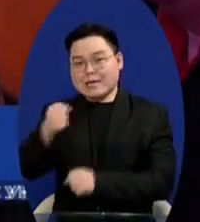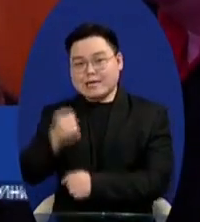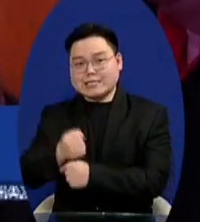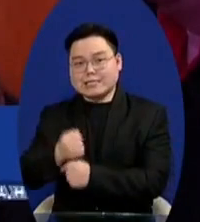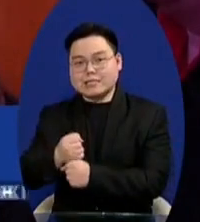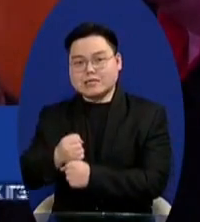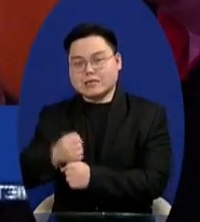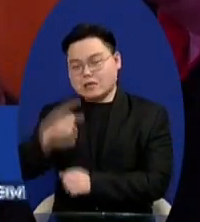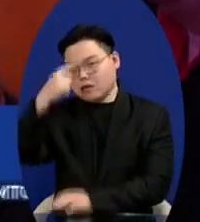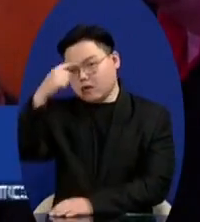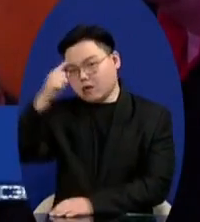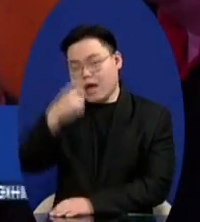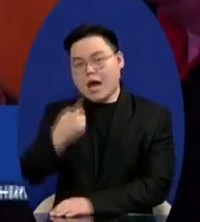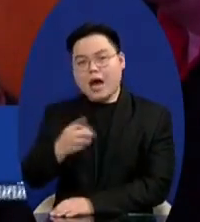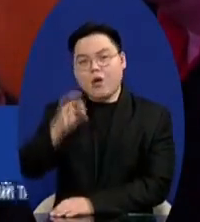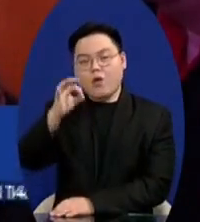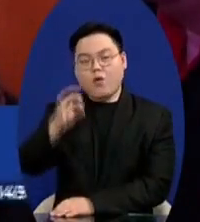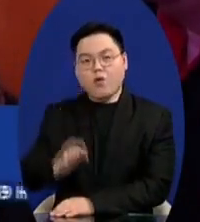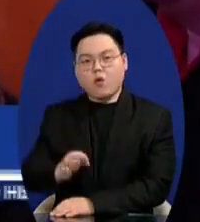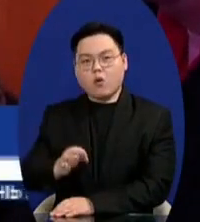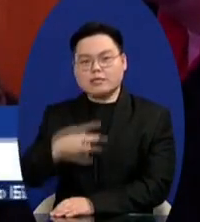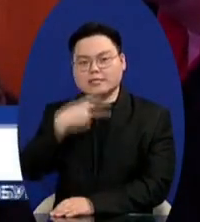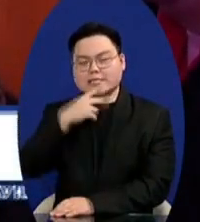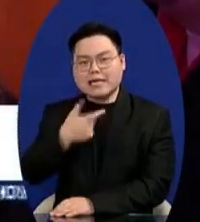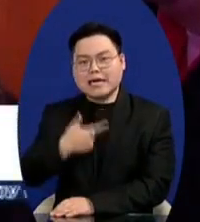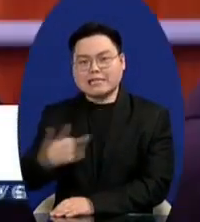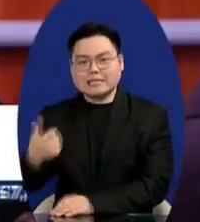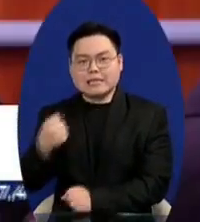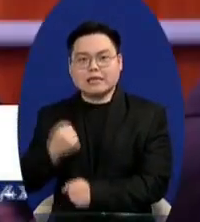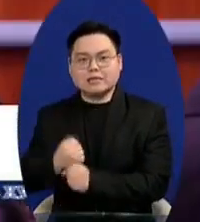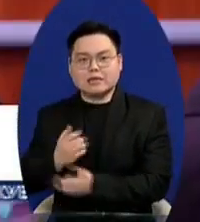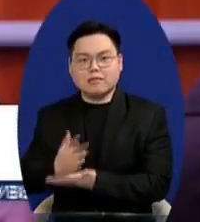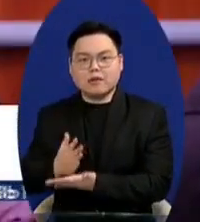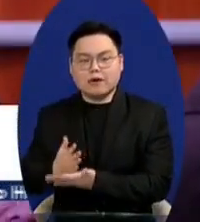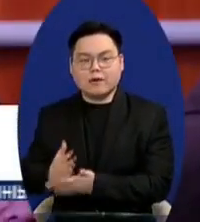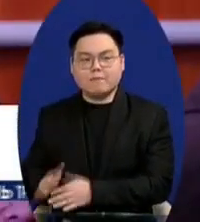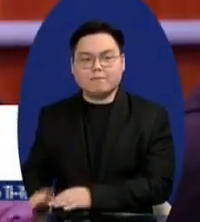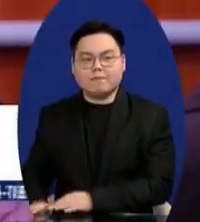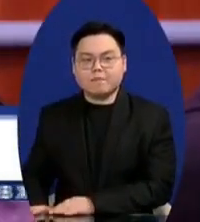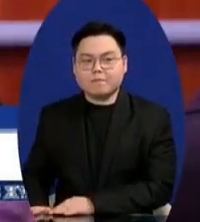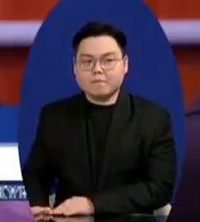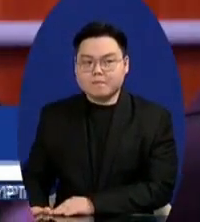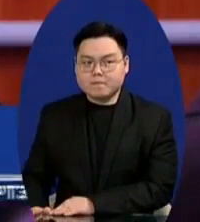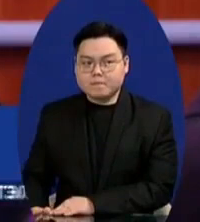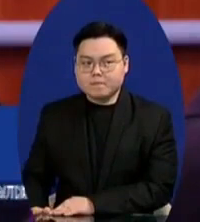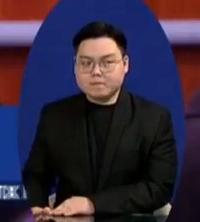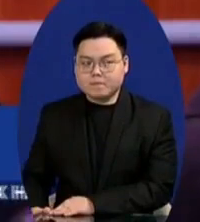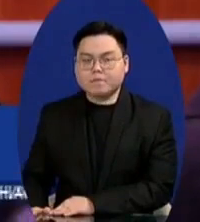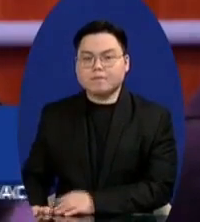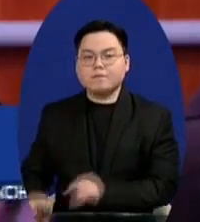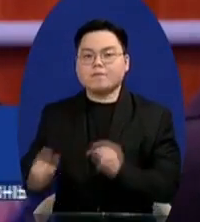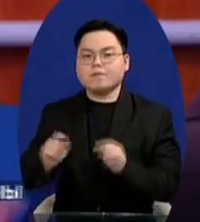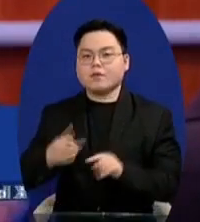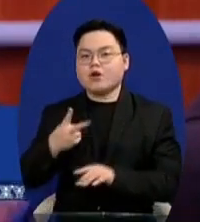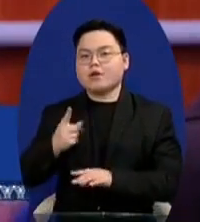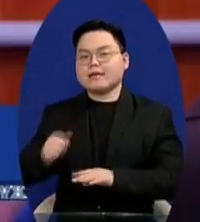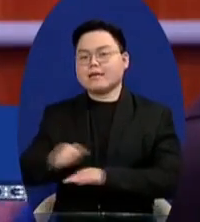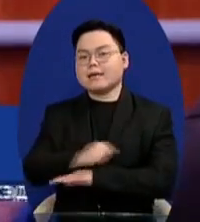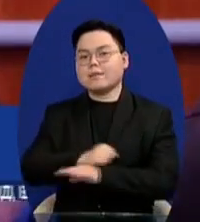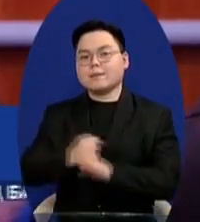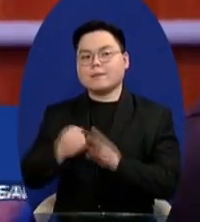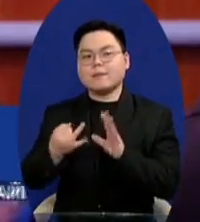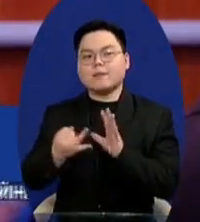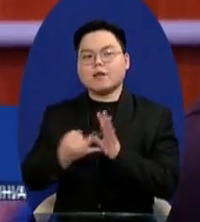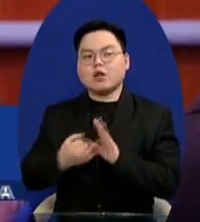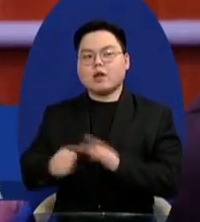ажиллаж 10% цалингийн хоригдлыг ажиллаж байгаа өнөөдөр хүртэл. Энэ сан хувьд шилжсэнээр одоо 21 аймагт 7 аймаг